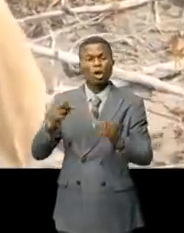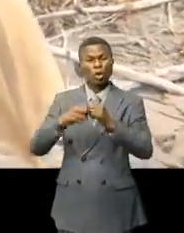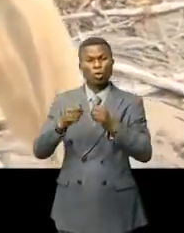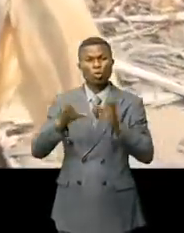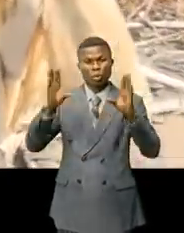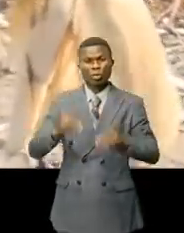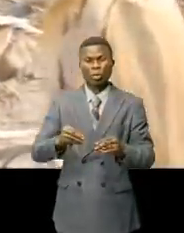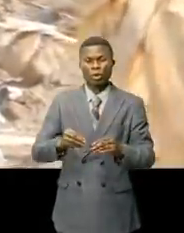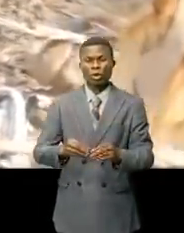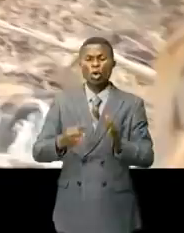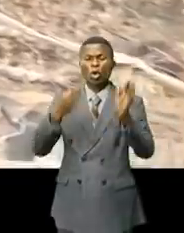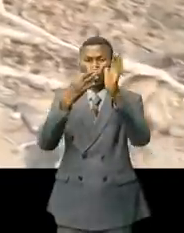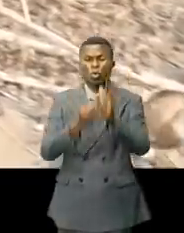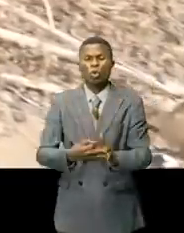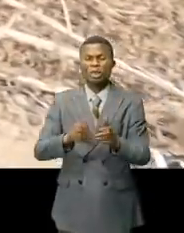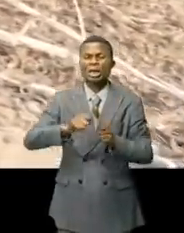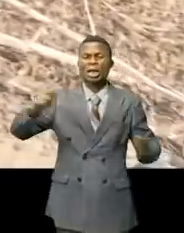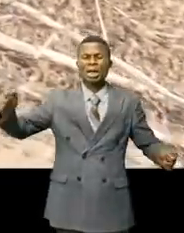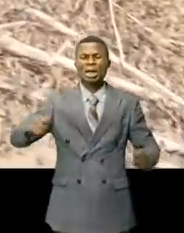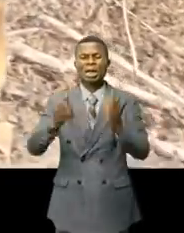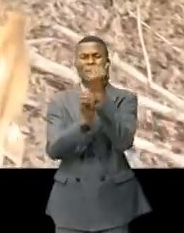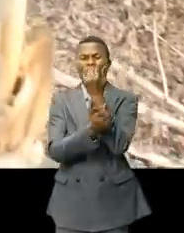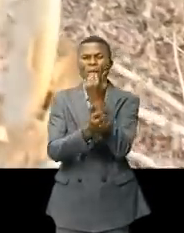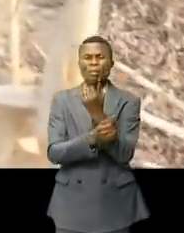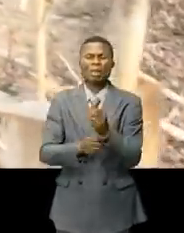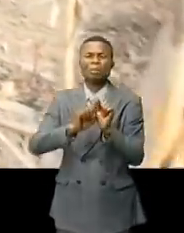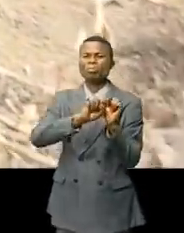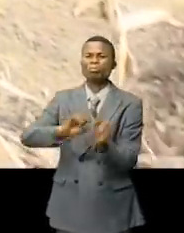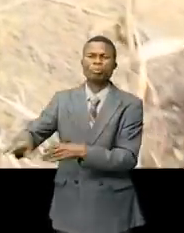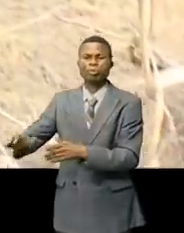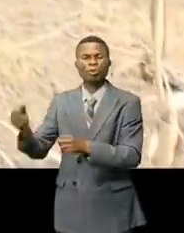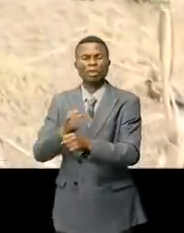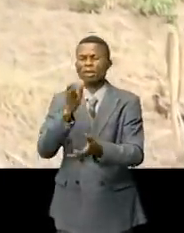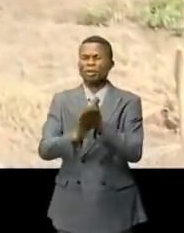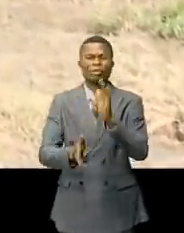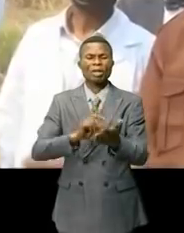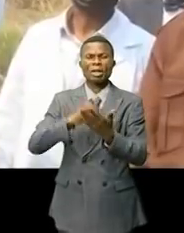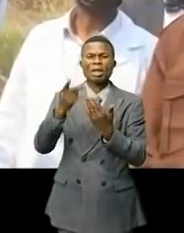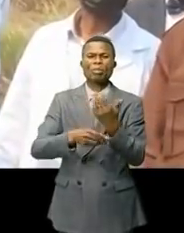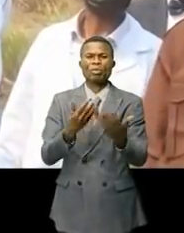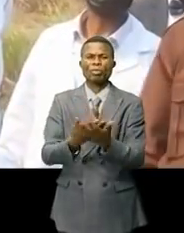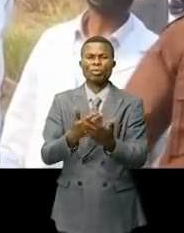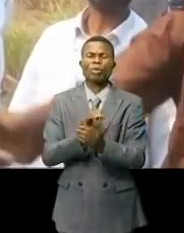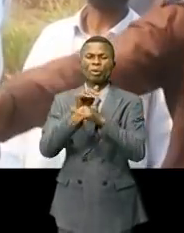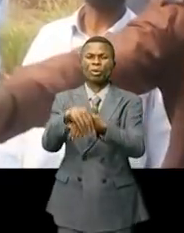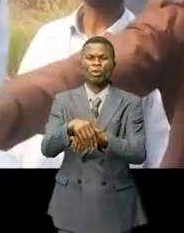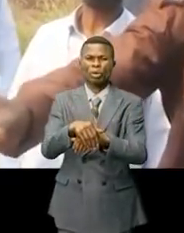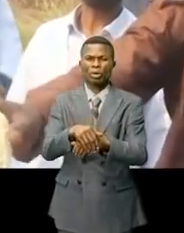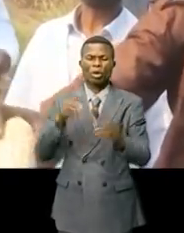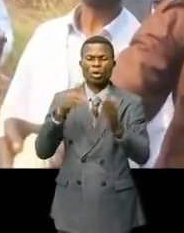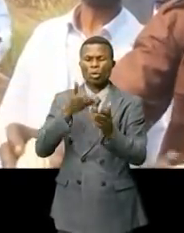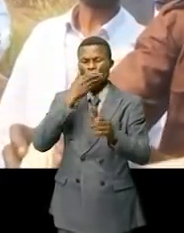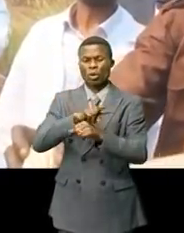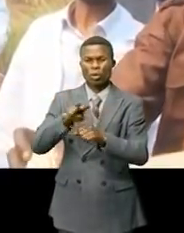800 hectares de maïs sont abandonnés sur 1500 cultivés dans le cas du programme agricole d'urgence et l'intervention moscovite 19